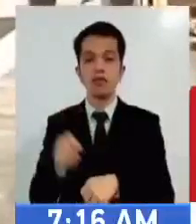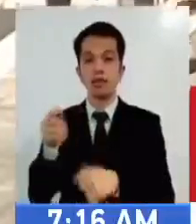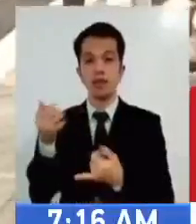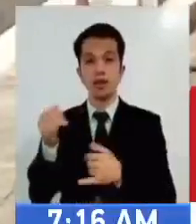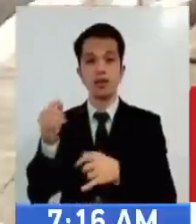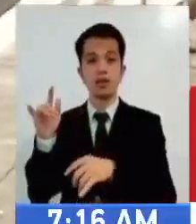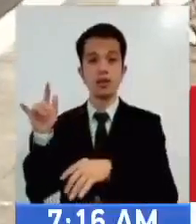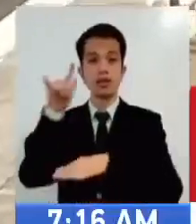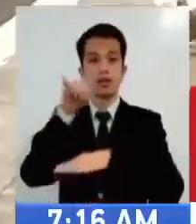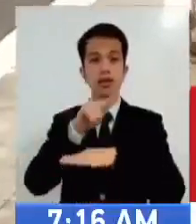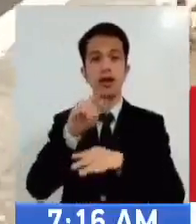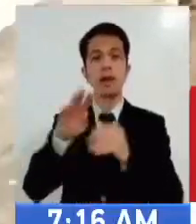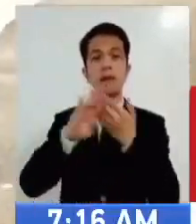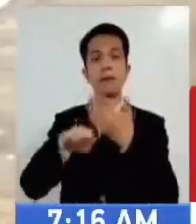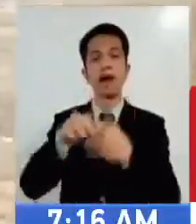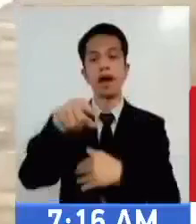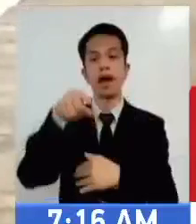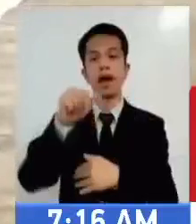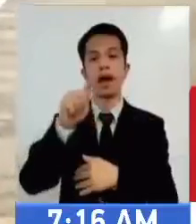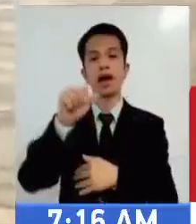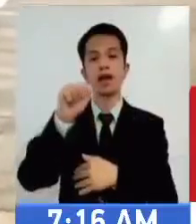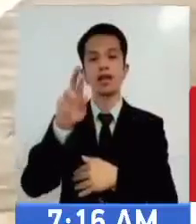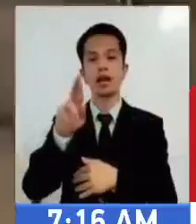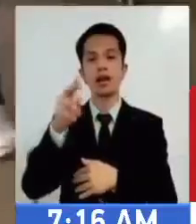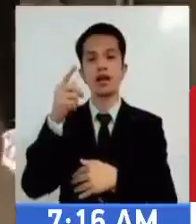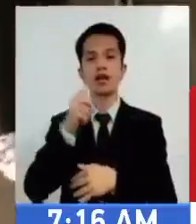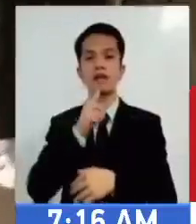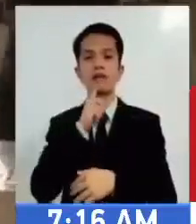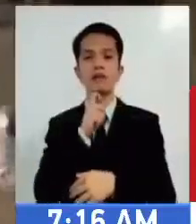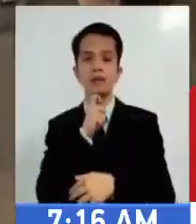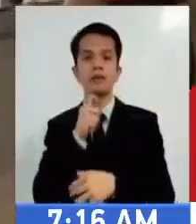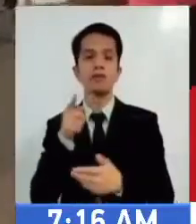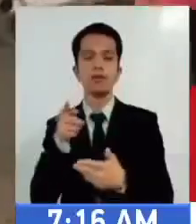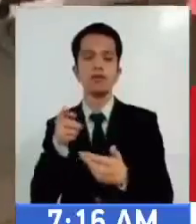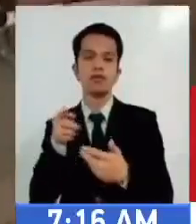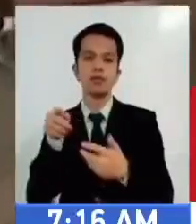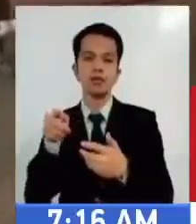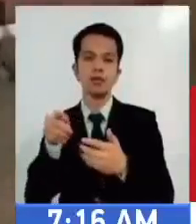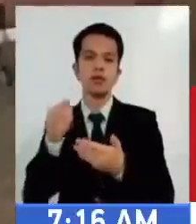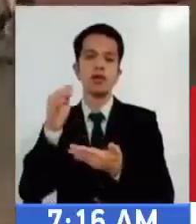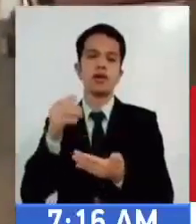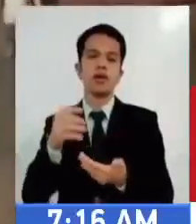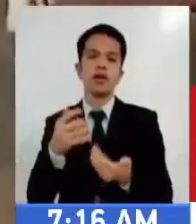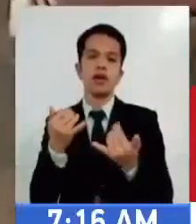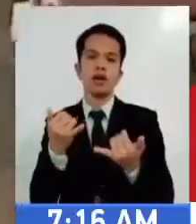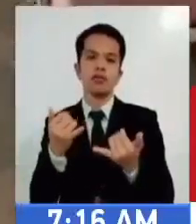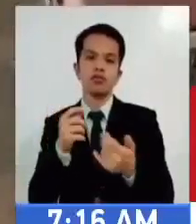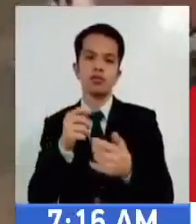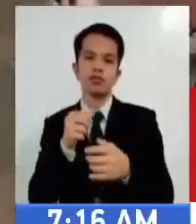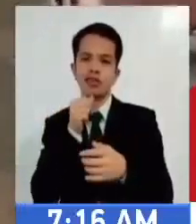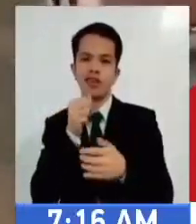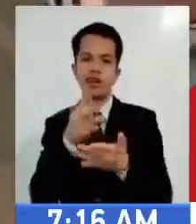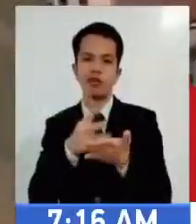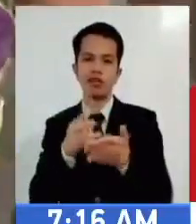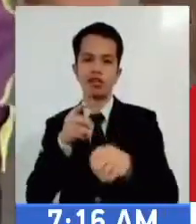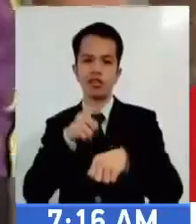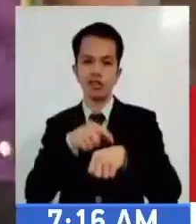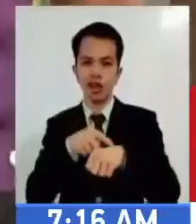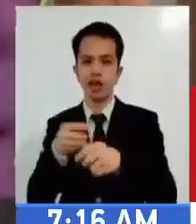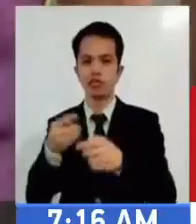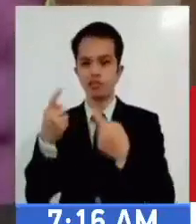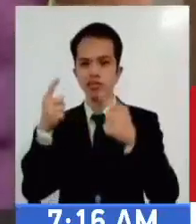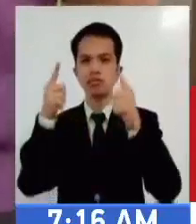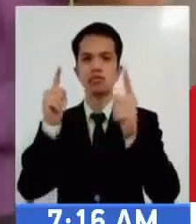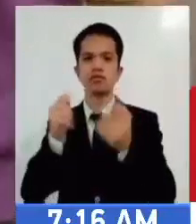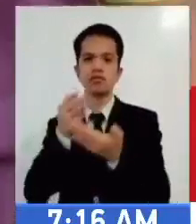trabaho niya sa isang bangko roon. Bawas hassle daw na hindi siya nag-aksaya ng oras sa mahabang pila sa departure gate pa lang. Pakinggan natin ang kanilang mga